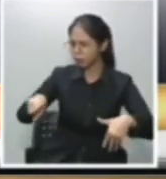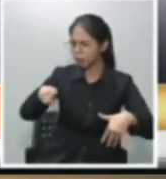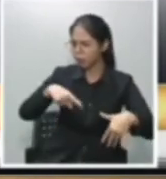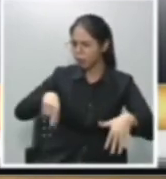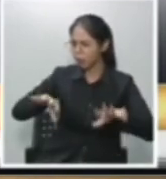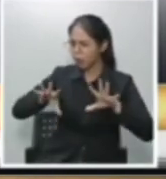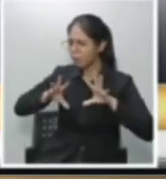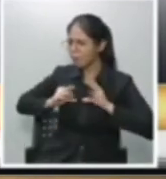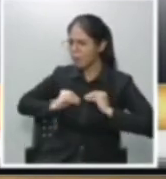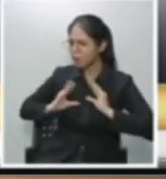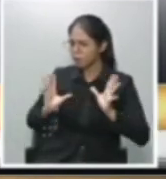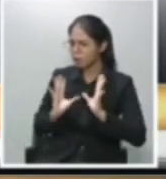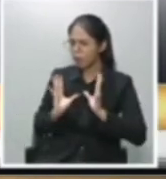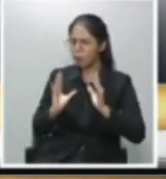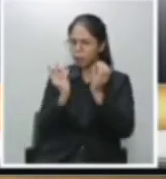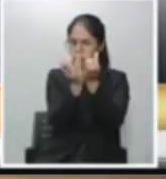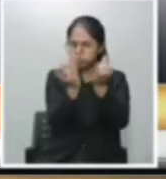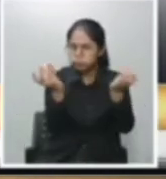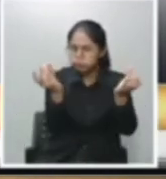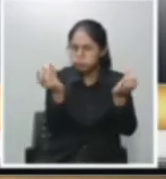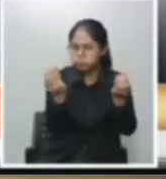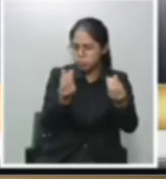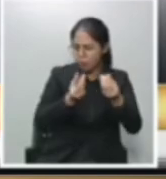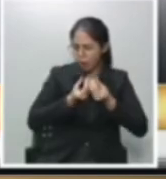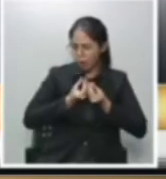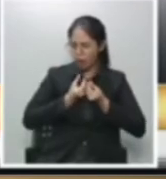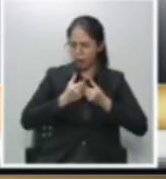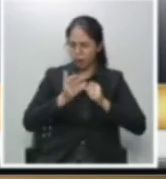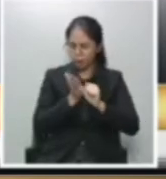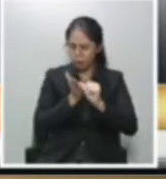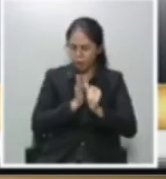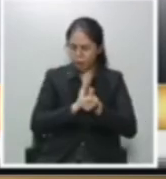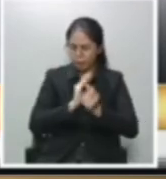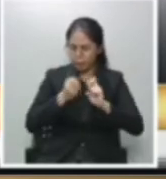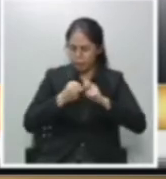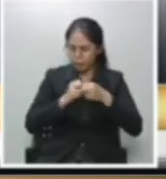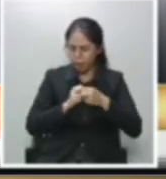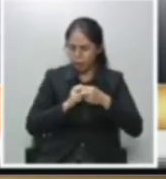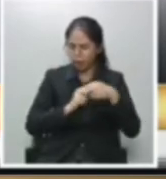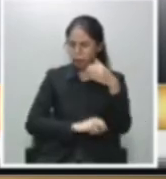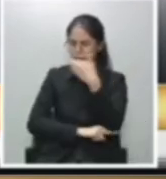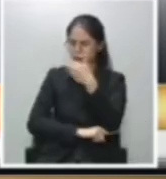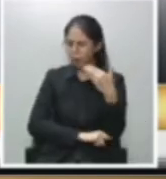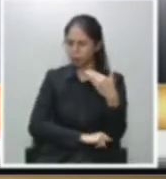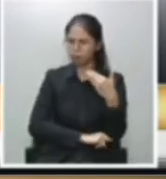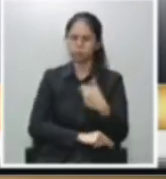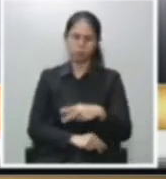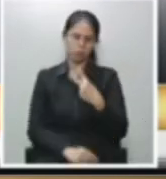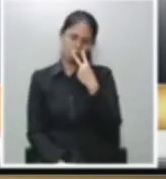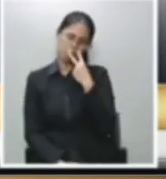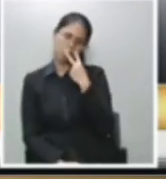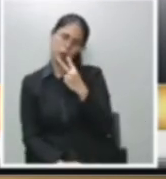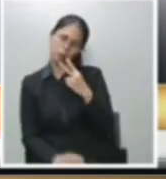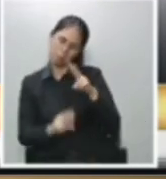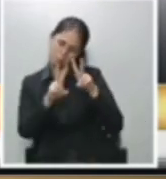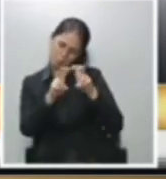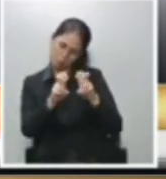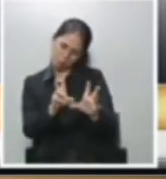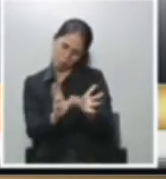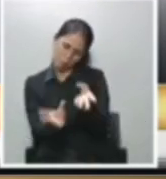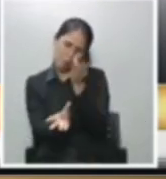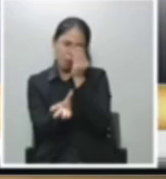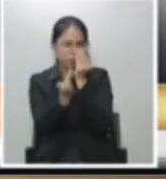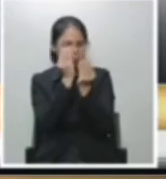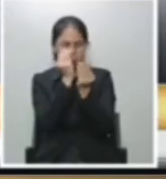นใช้กระบวนการประชาธิปไตยแก้ปัญหาประเทศชาติผมเท่าที่ศึกษามาไ